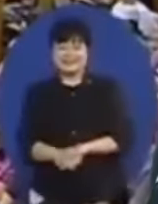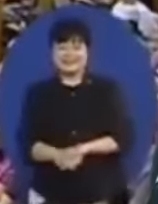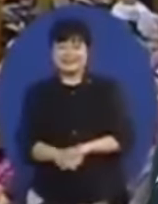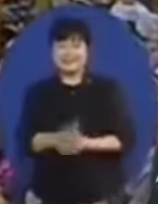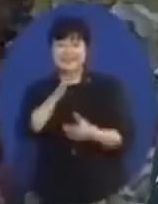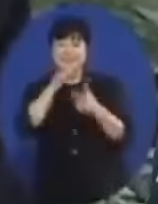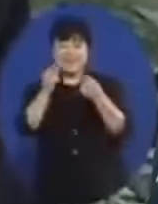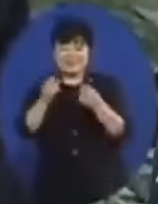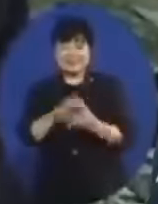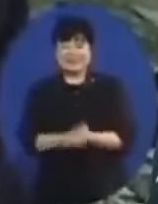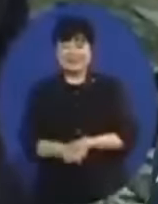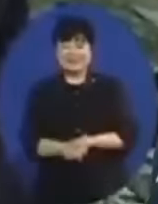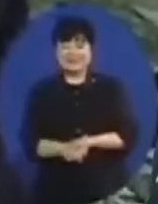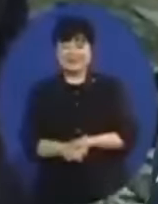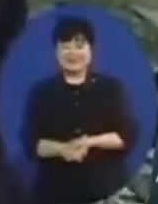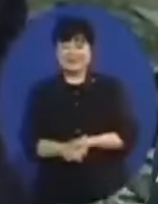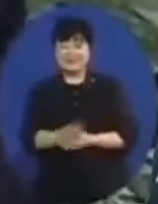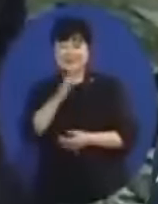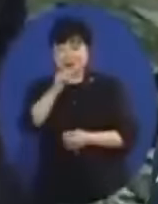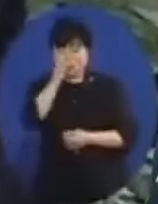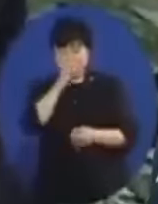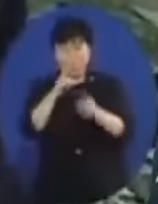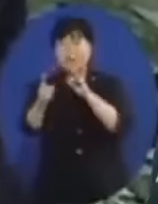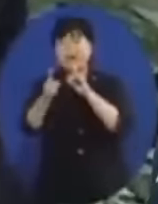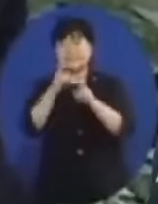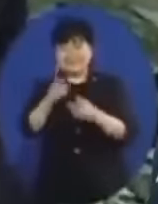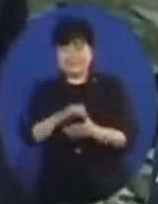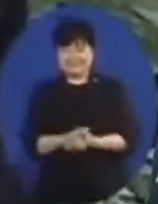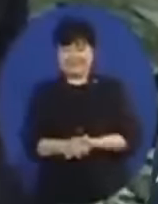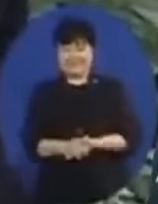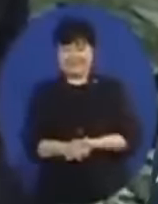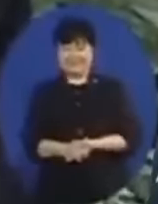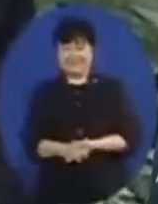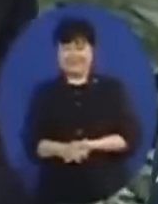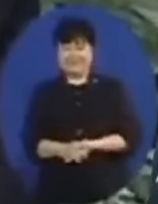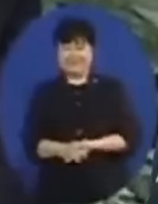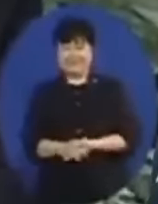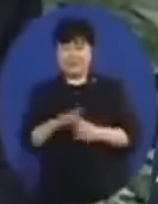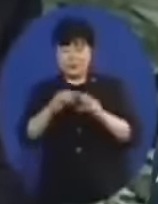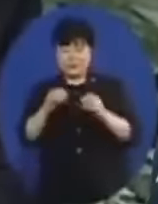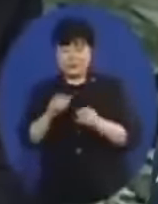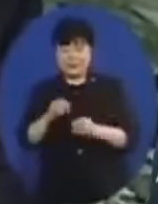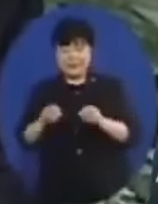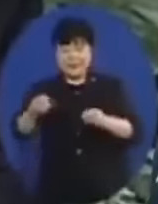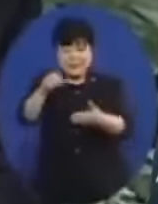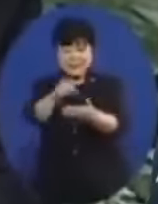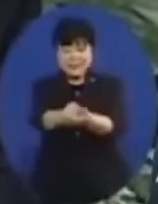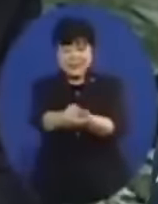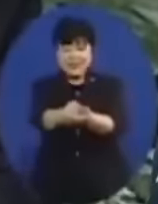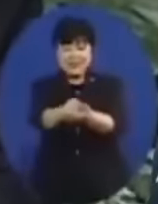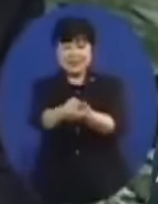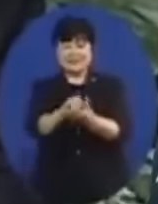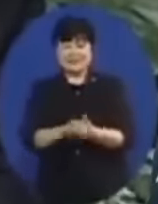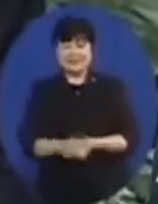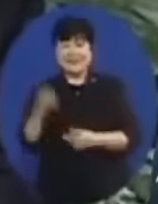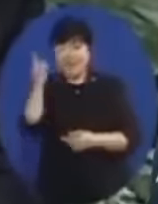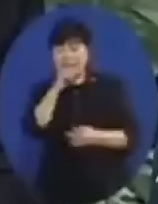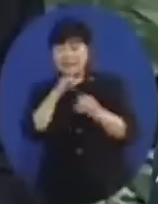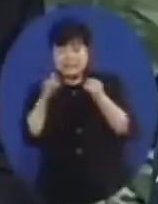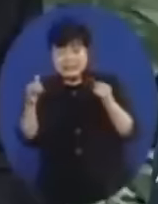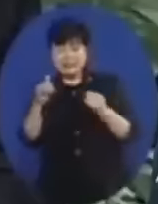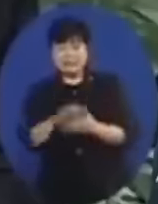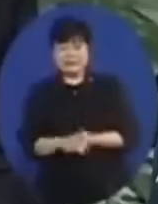아멘. 정말 좋은 말씀입니다. 온유한 자가 땅을 차지한다. 악한